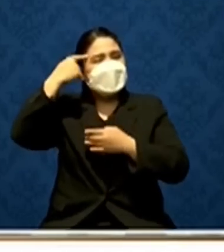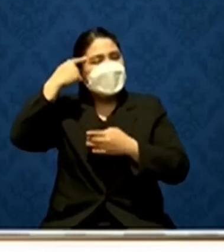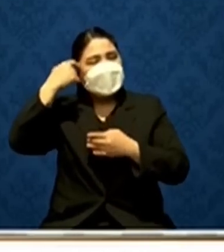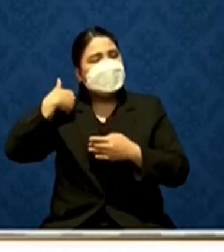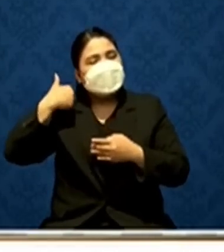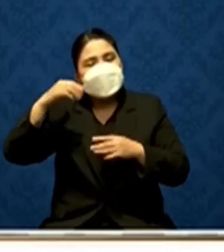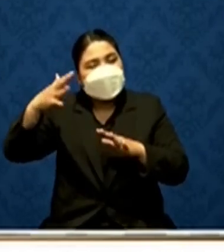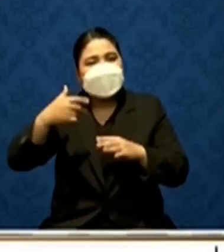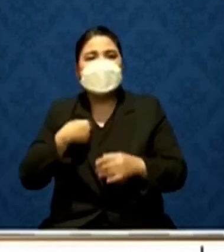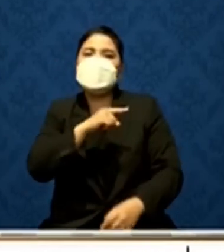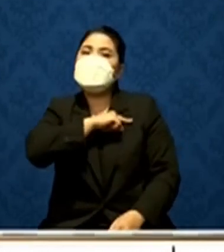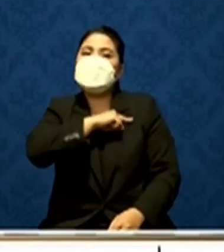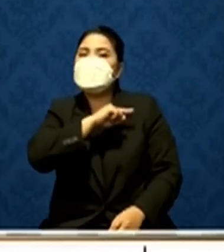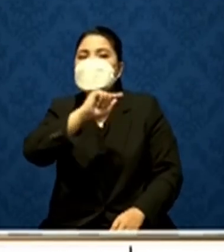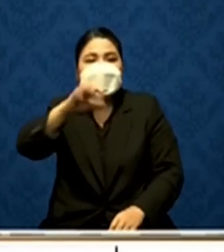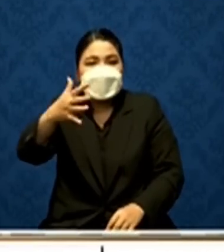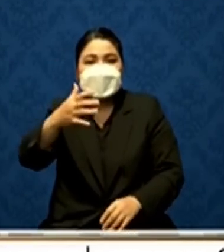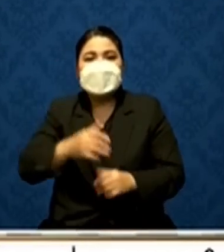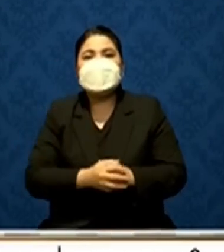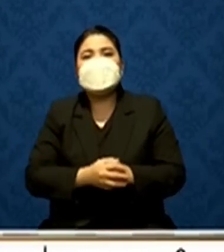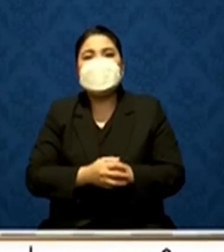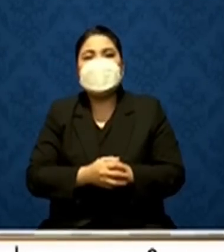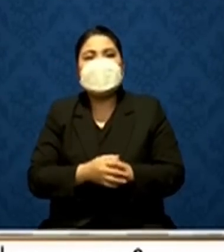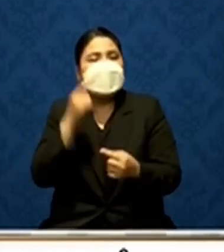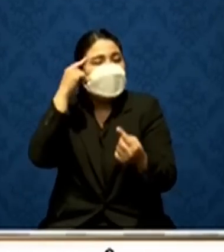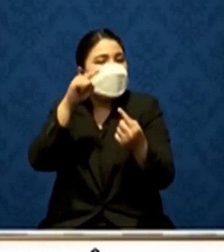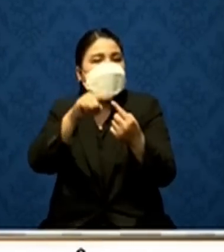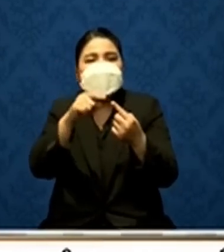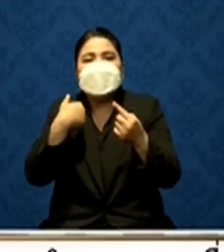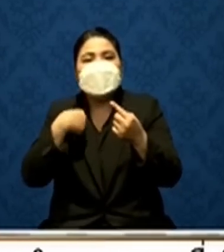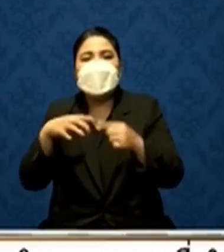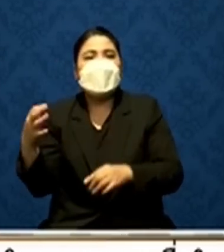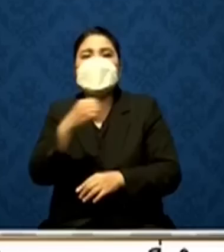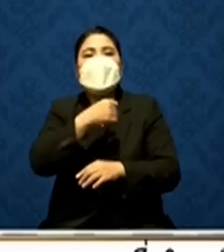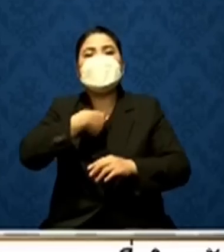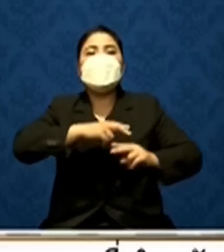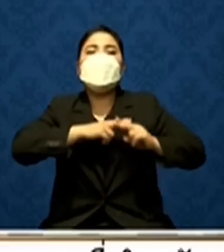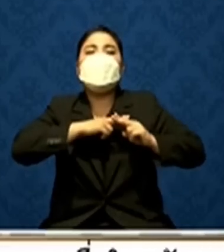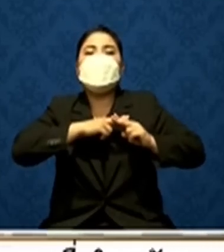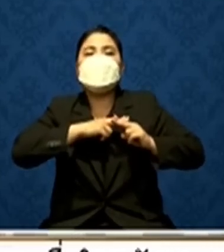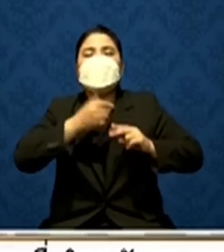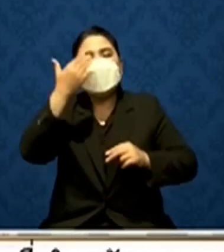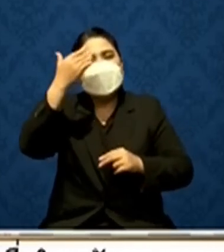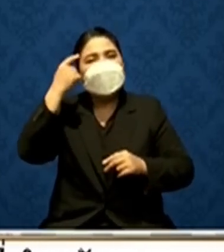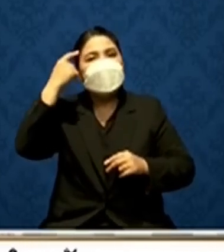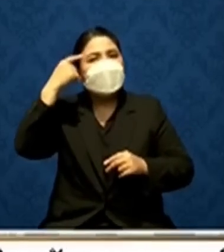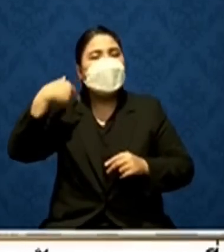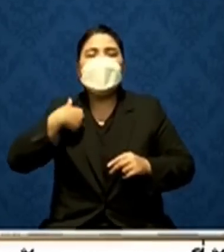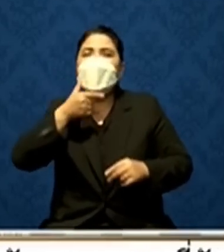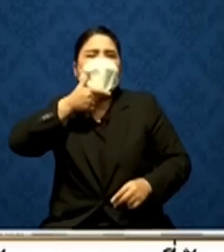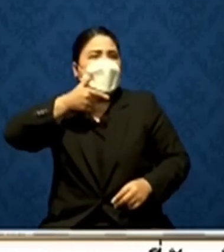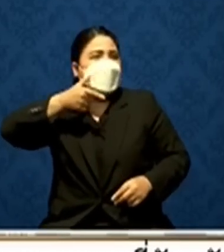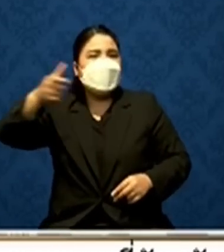ชอบอาหมูสวรรค์หาอำนาจให้กับตนเองก็คิดว่าตัวเองเป็นใหญ่แต่ผู้